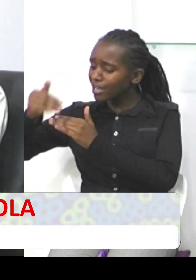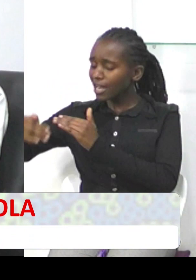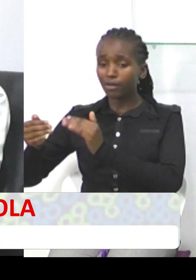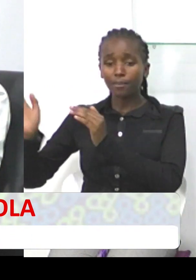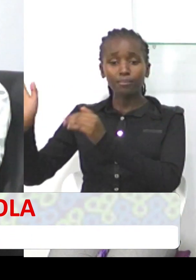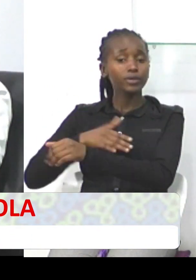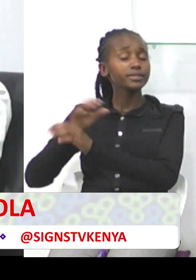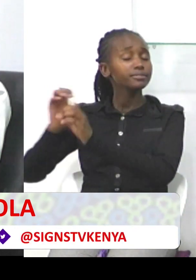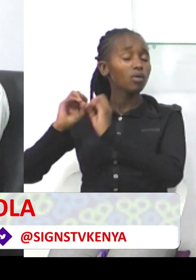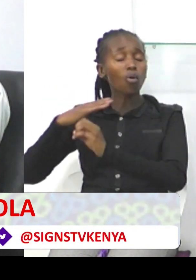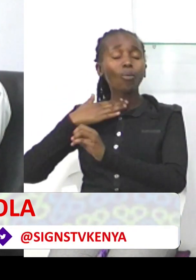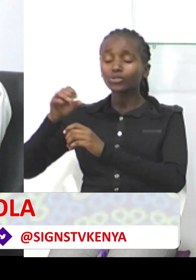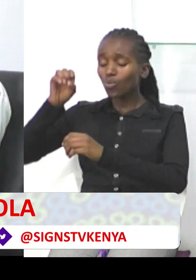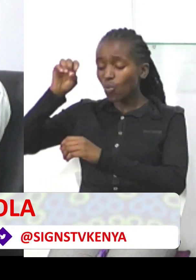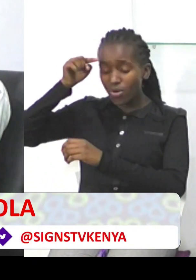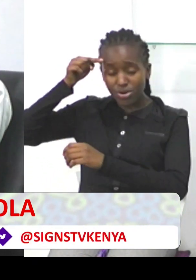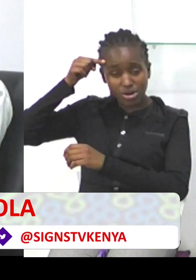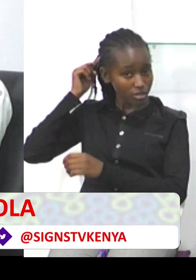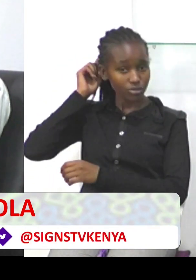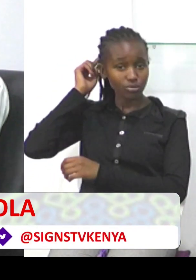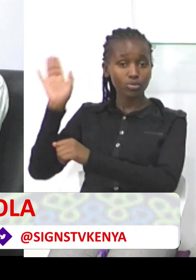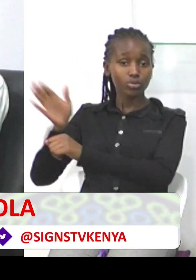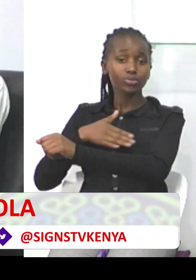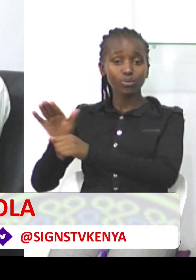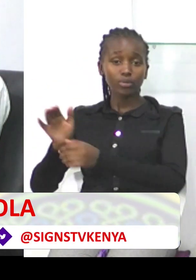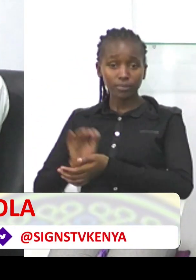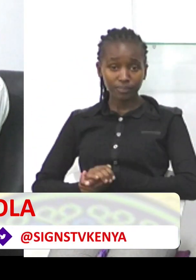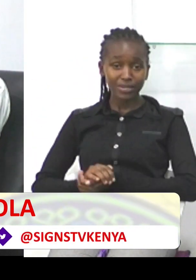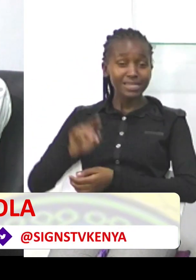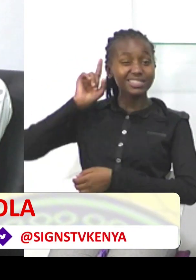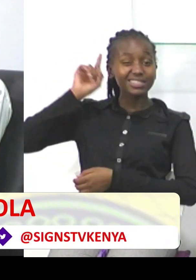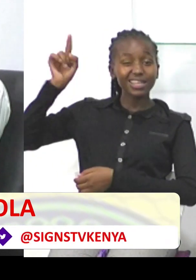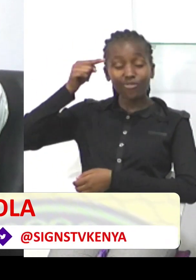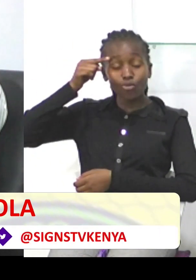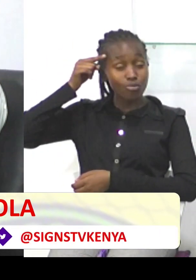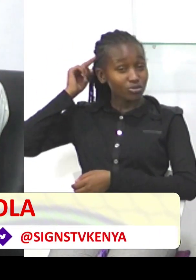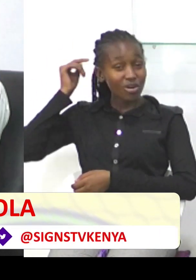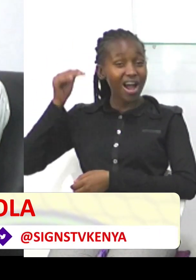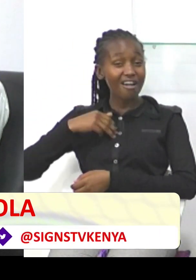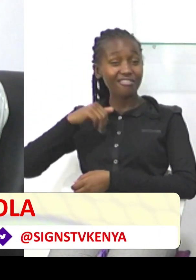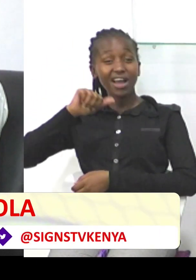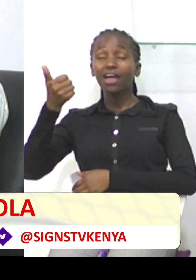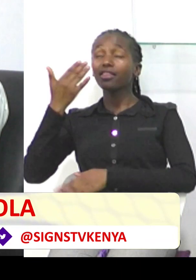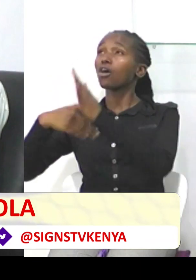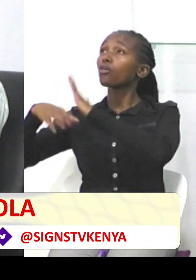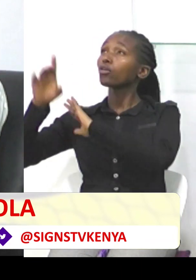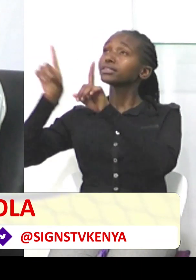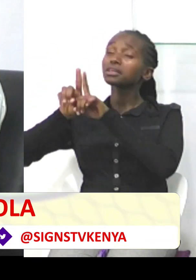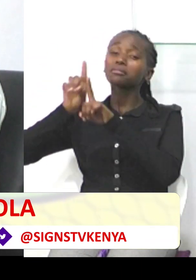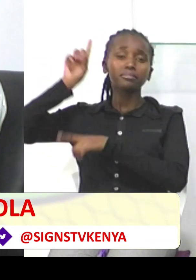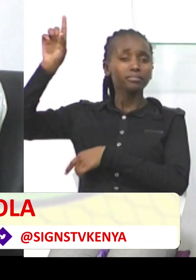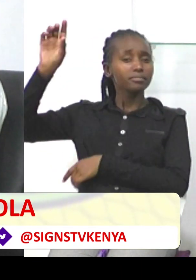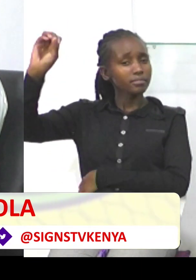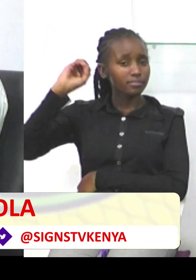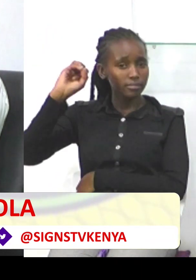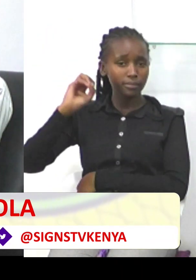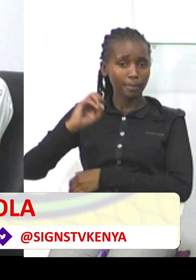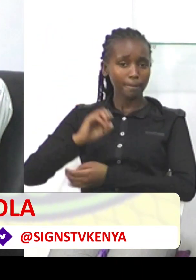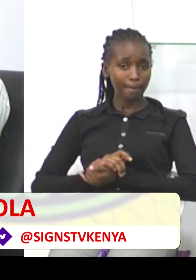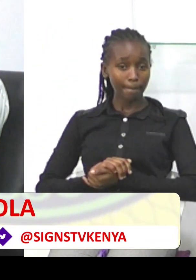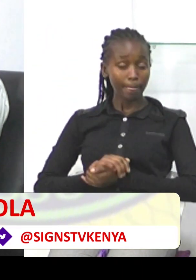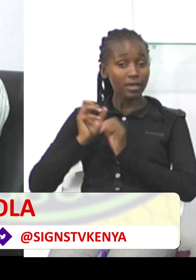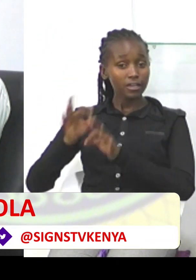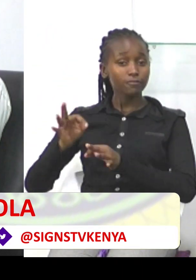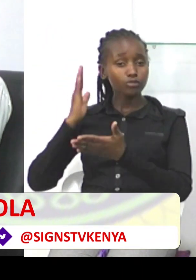Mungu ni Mungu wetu kwanza inaanza yeye ni original. Hakuna Mungu mwingine kama yeye. Ni original Mungu. Na kama